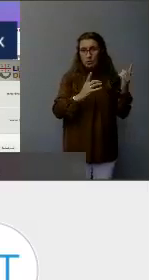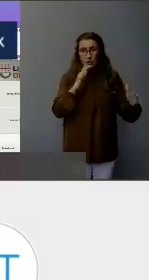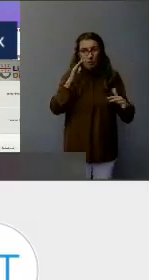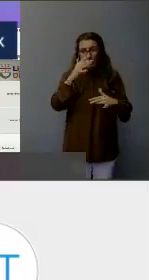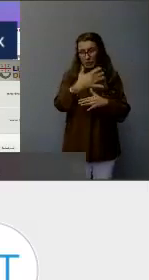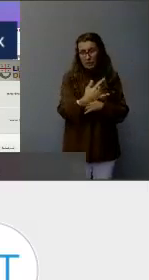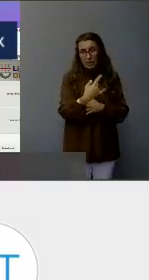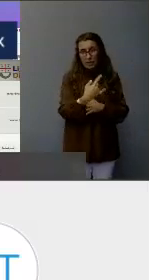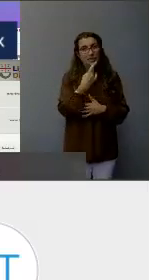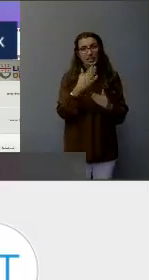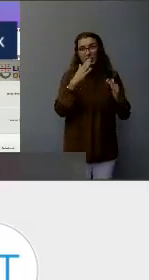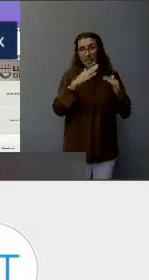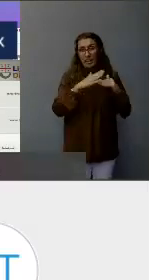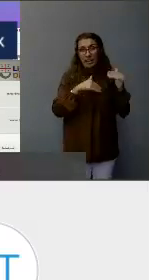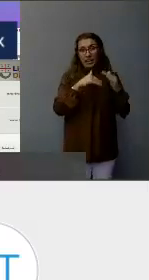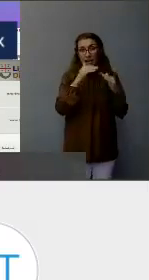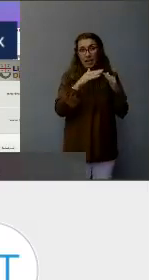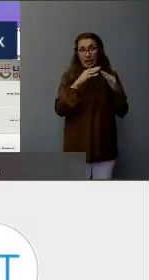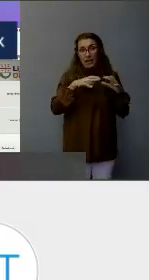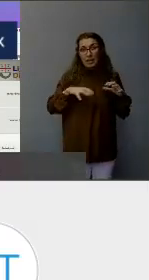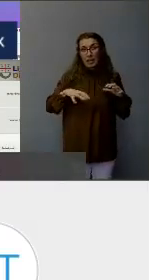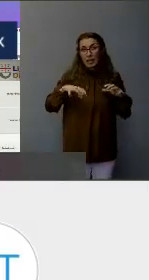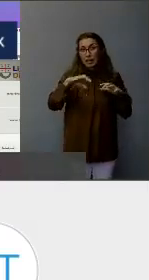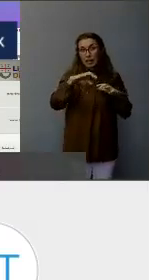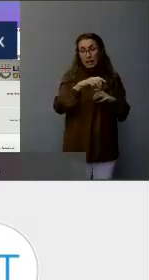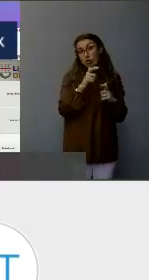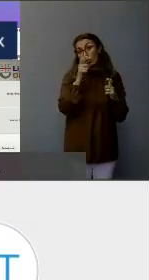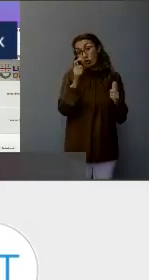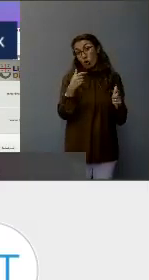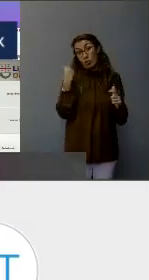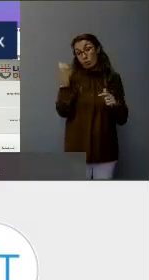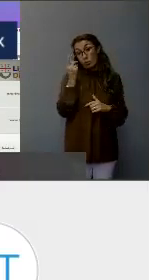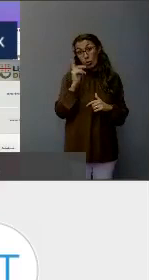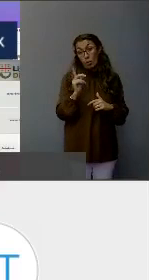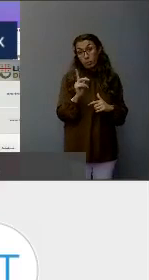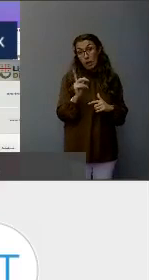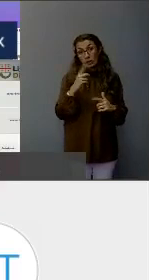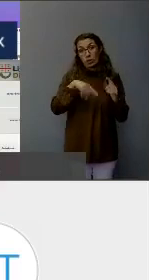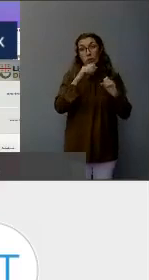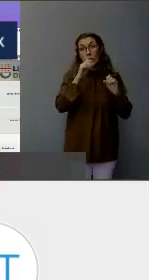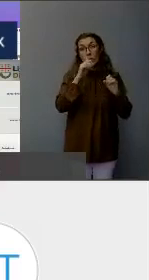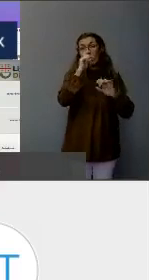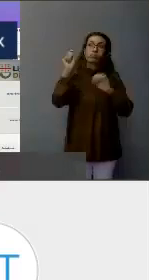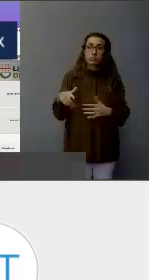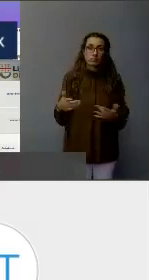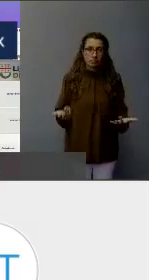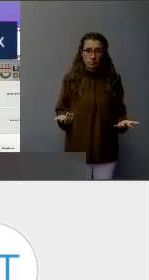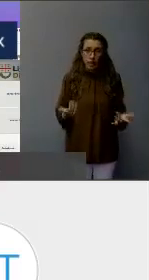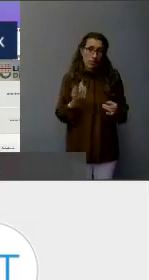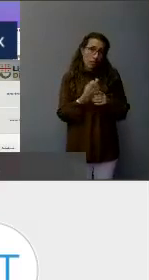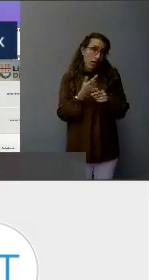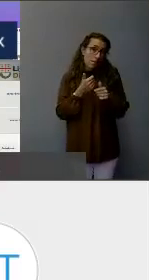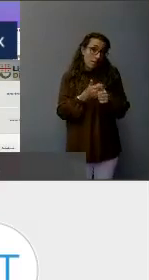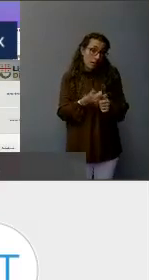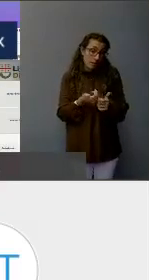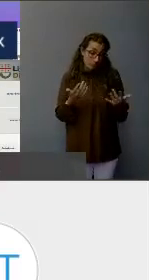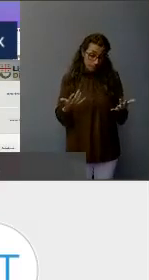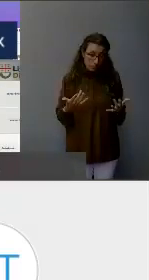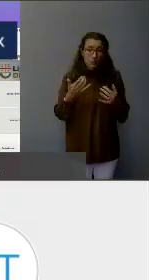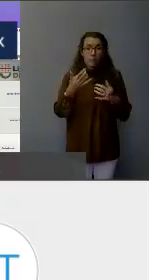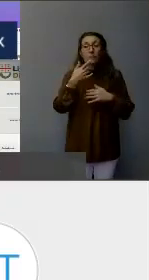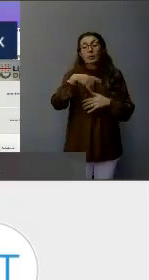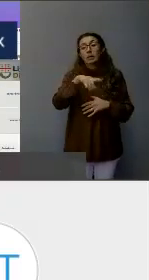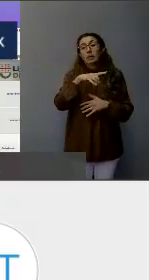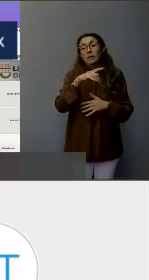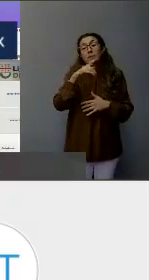io credo che non si possa buttare a mare un parere di questo genere si ritiene pertanto di tenere conto